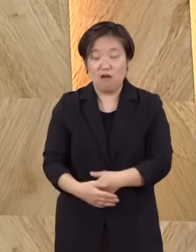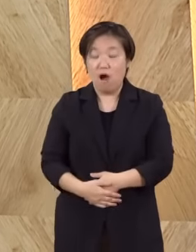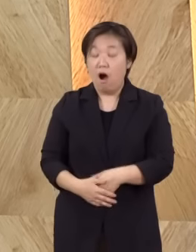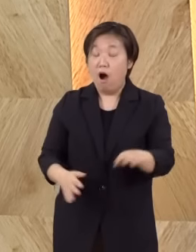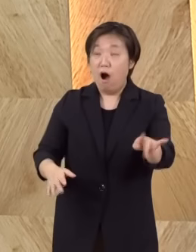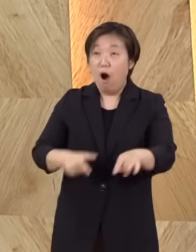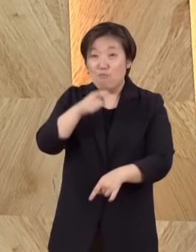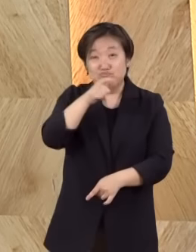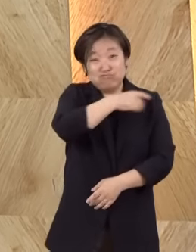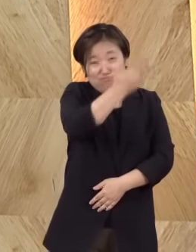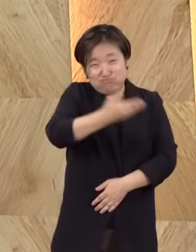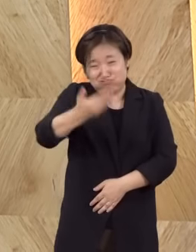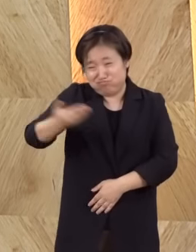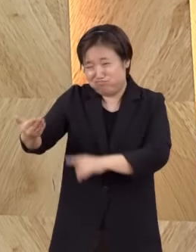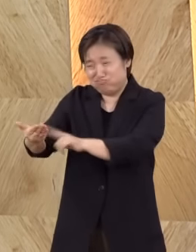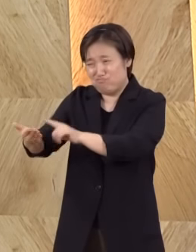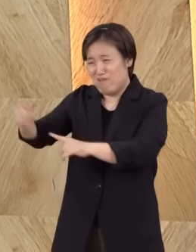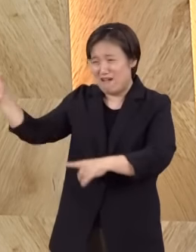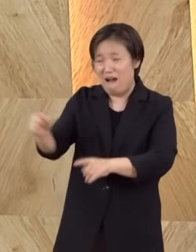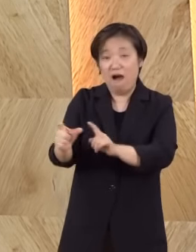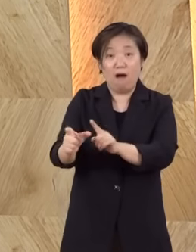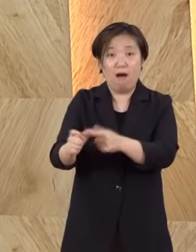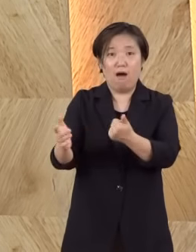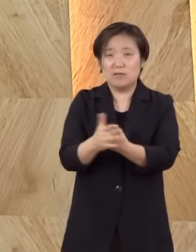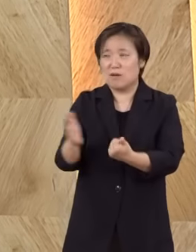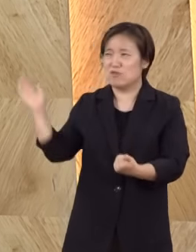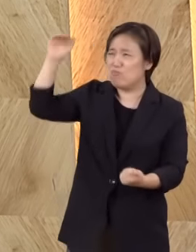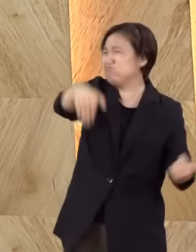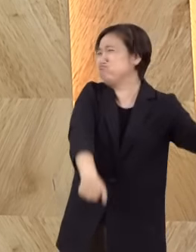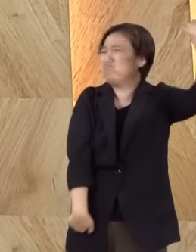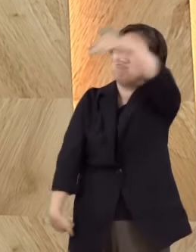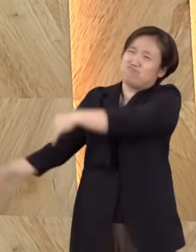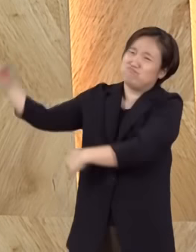빠지기 전에 형들이 손을 잡아줘서